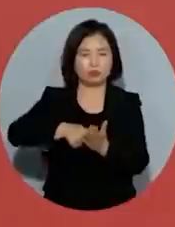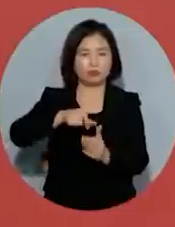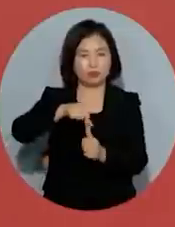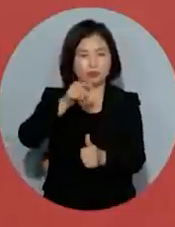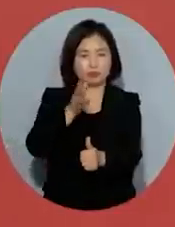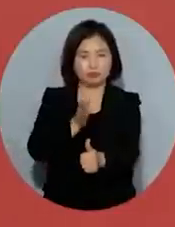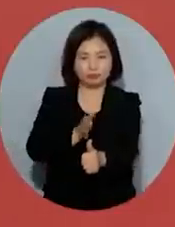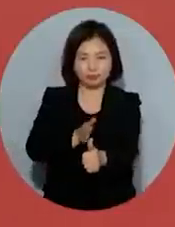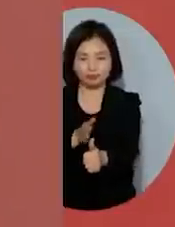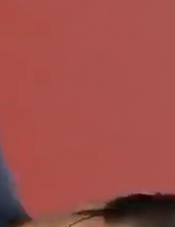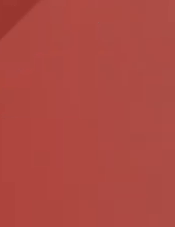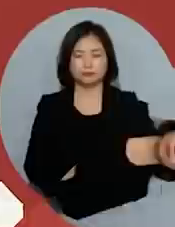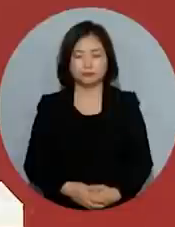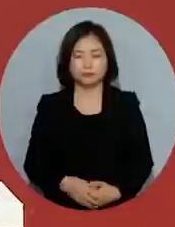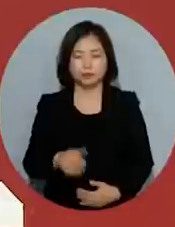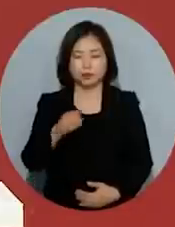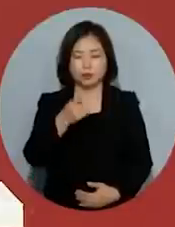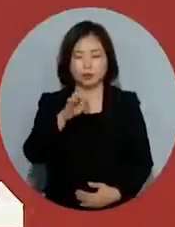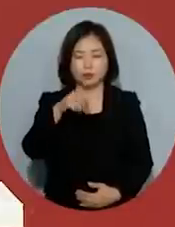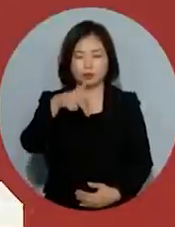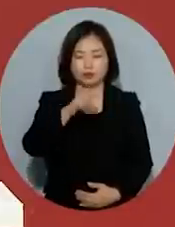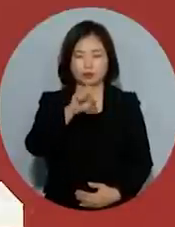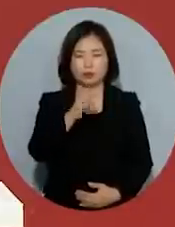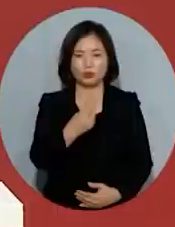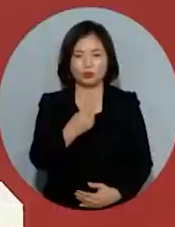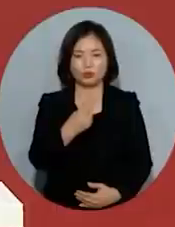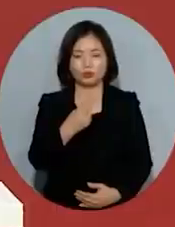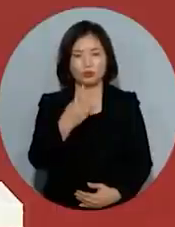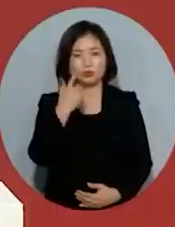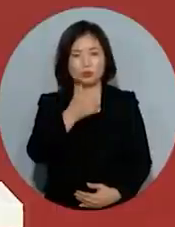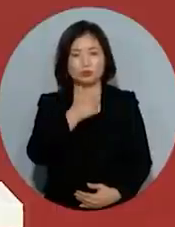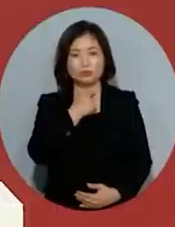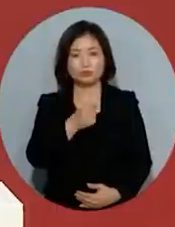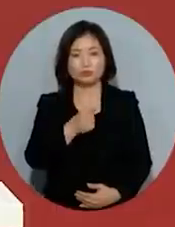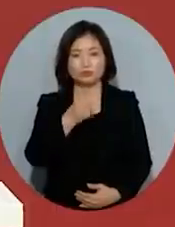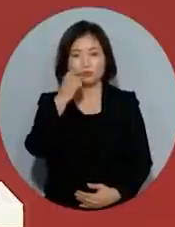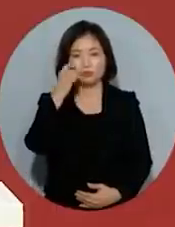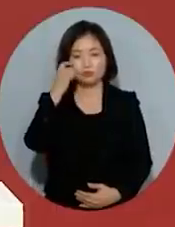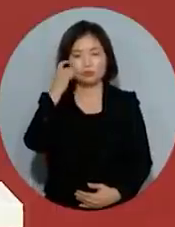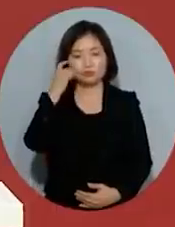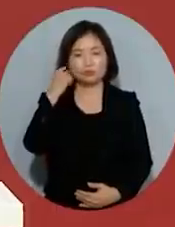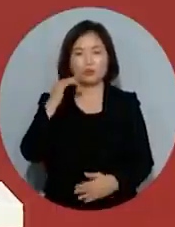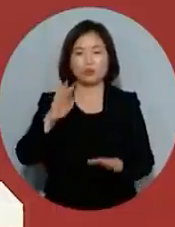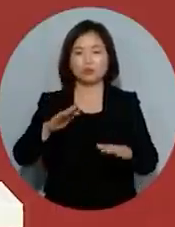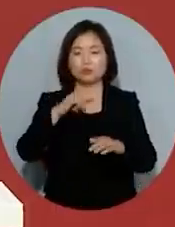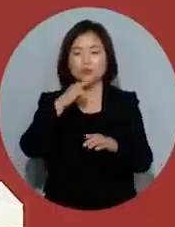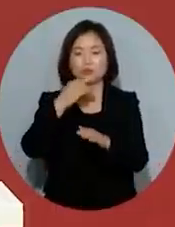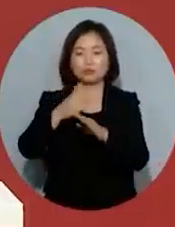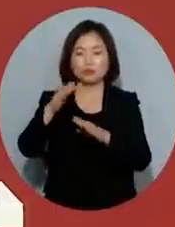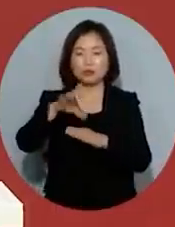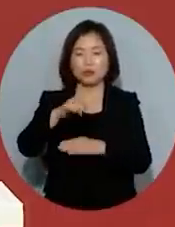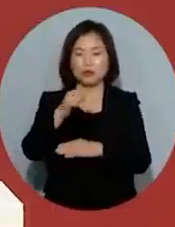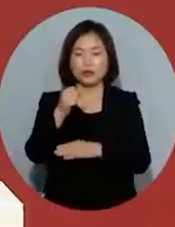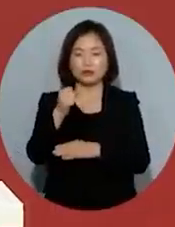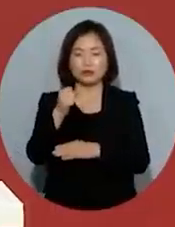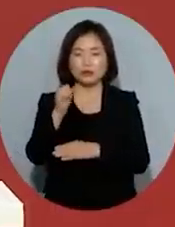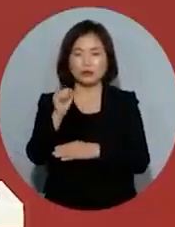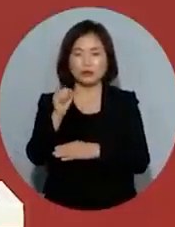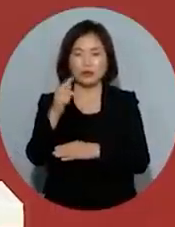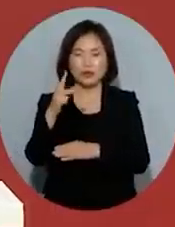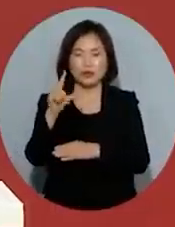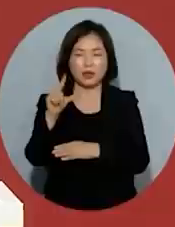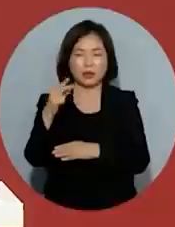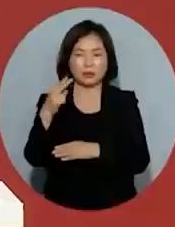바랍니다. 홍준표 후보님, 오늘 저 북한에서 SLBM